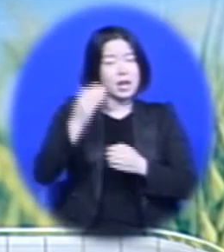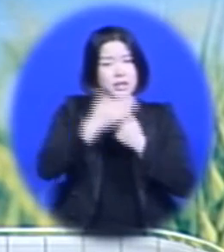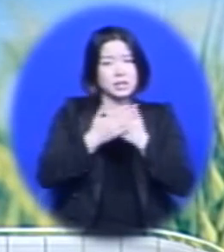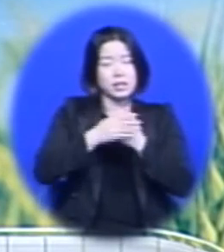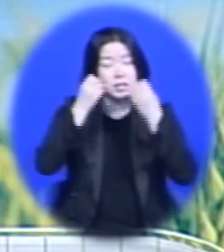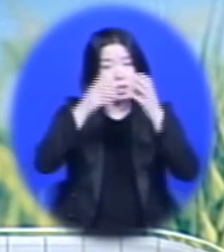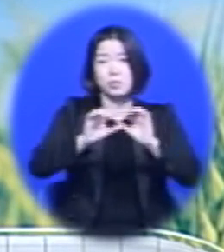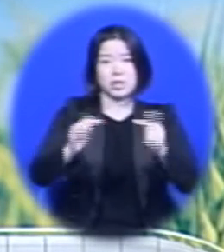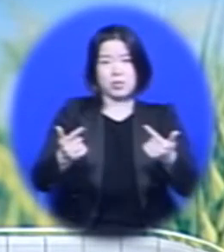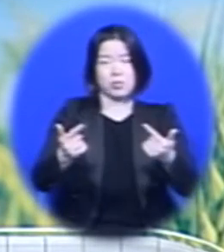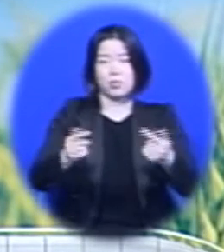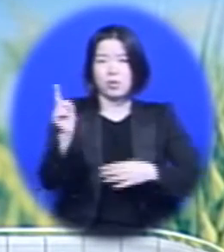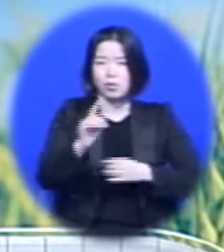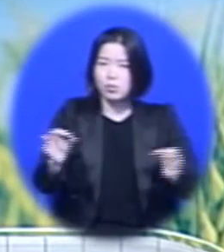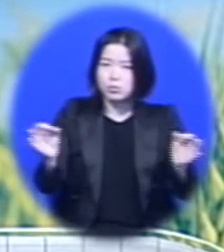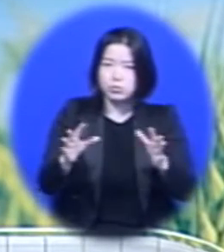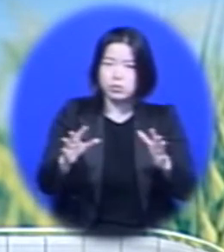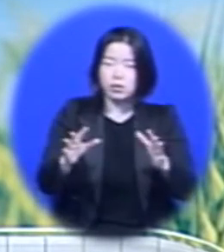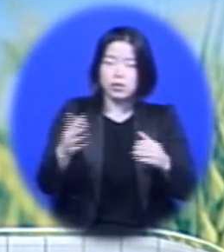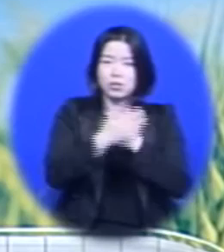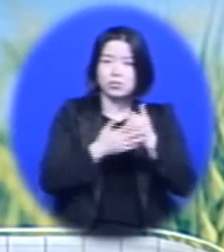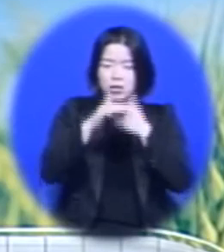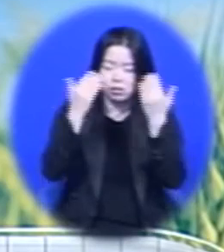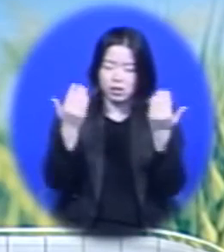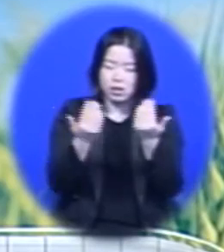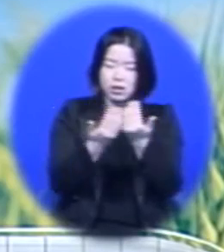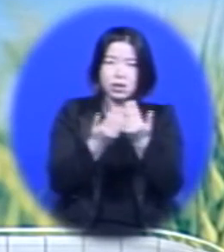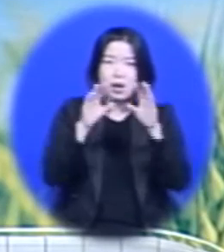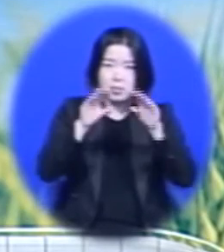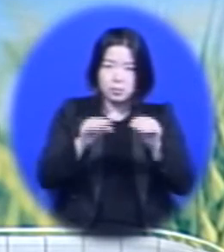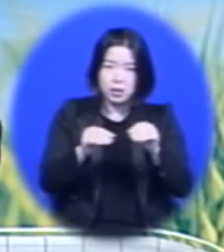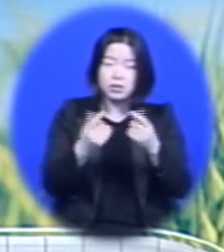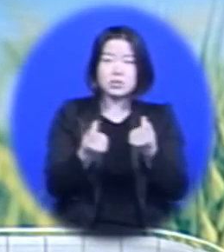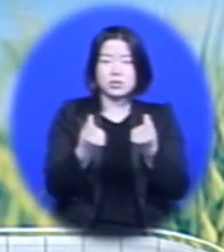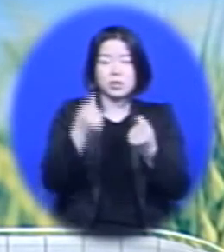않고 어느 순간에는 은혜가 다 메말라 버린 것처럼 느껴지는